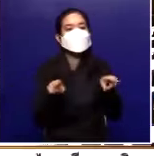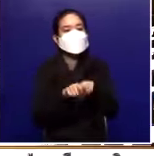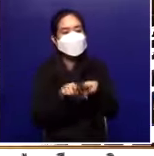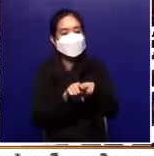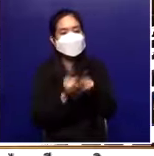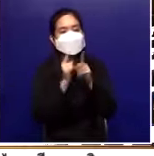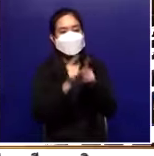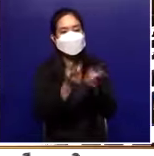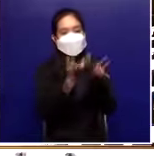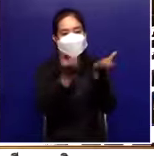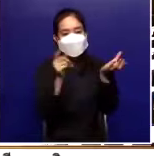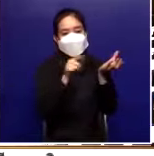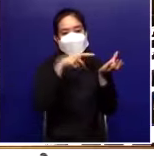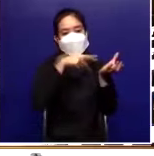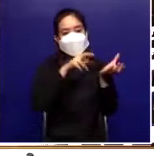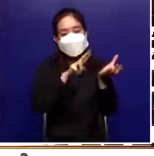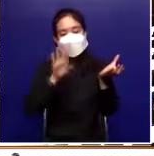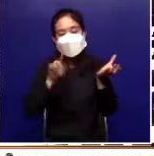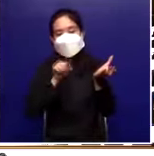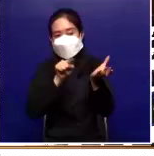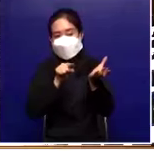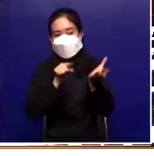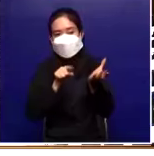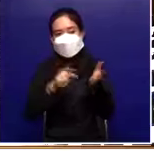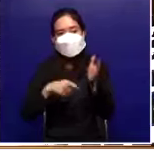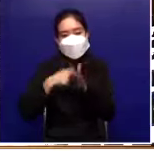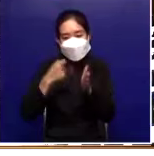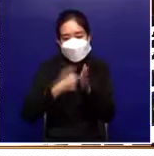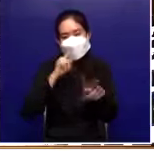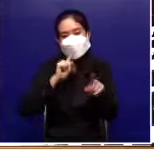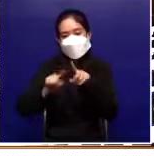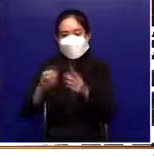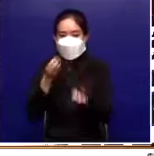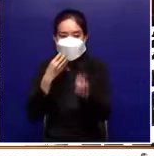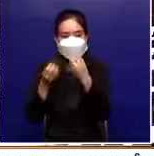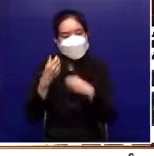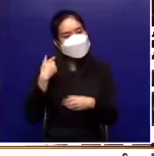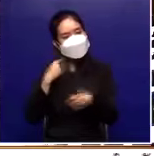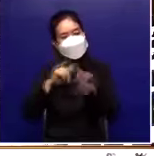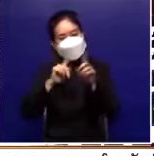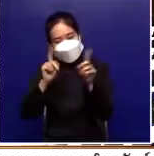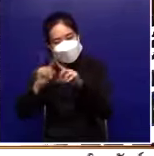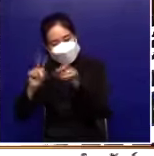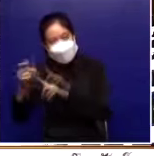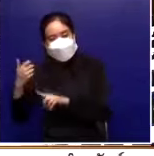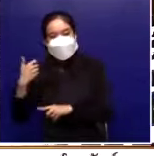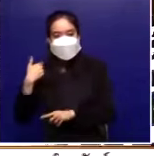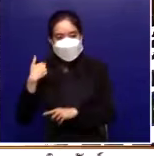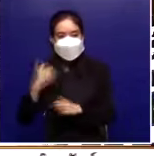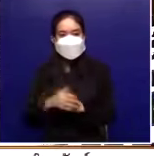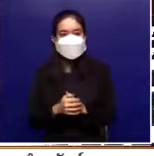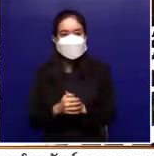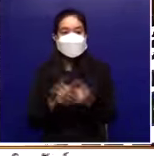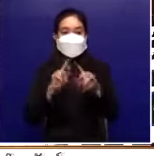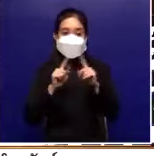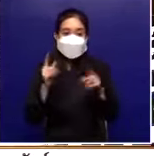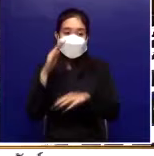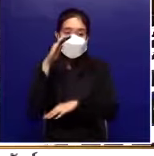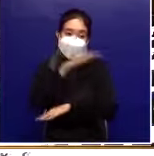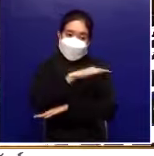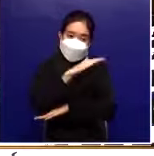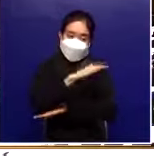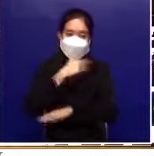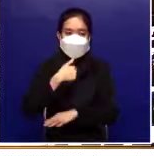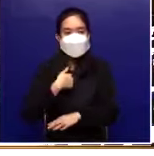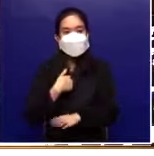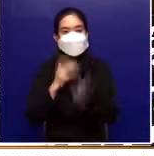ฉบับนี้ซึ่งก็มีเหตุผลหลากหลายนะครับแต่ท่านประธานที่เคารพครับเมื่อช่วงกลางวันผมคนกรุงเทพมห